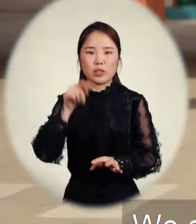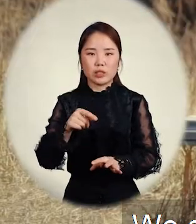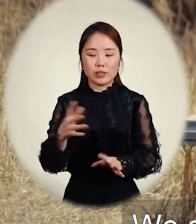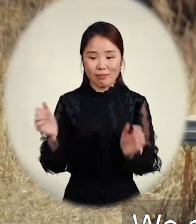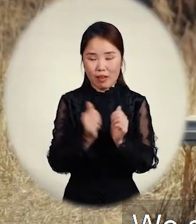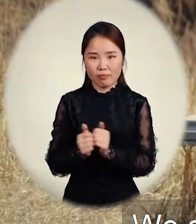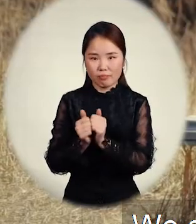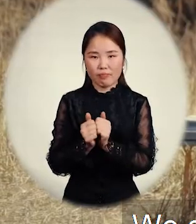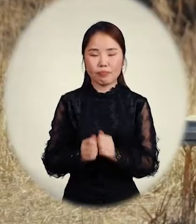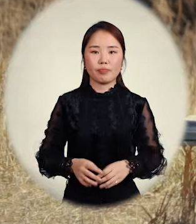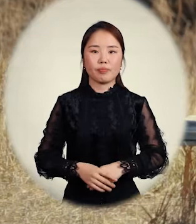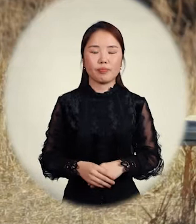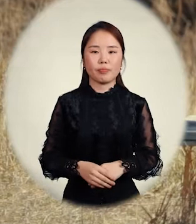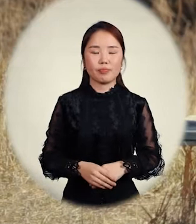шууд.